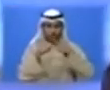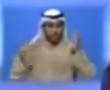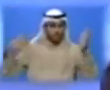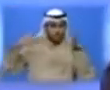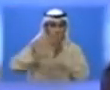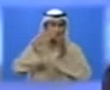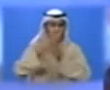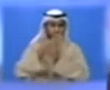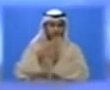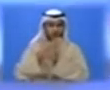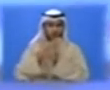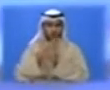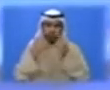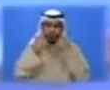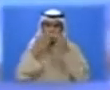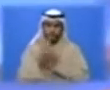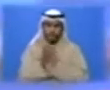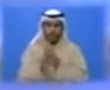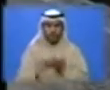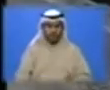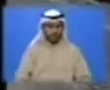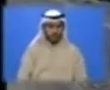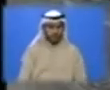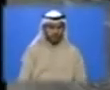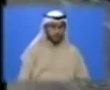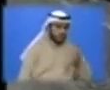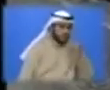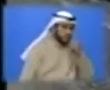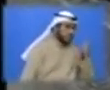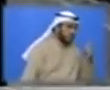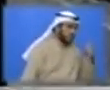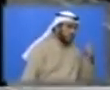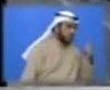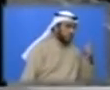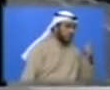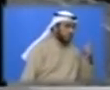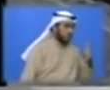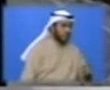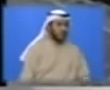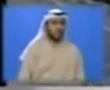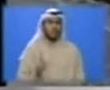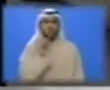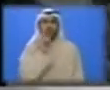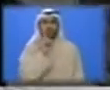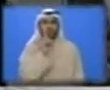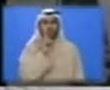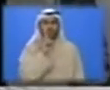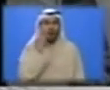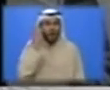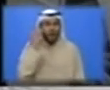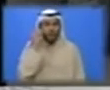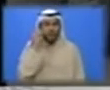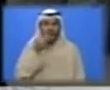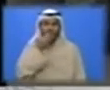نتيجة لعدم الانتباه. هنا شاب كانت والدته في انتظاره ليكون معها على